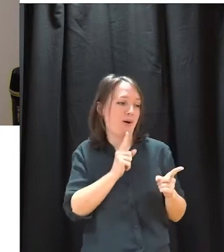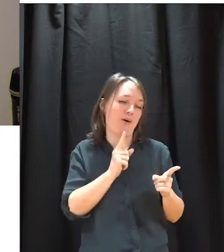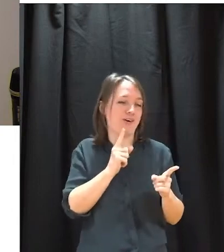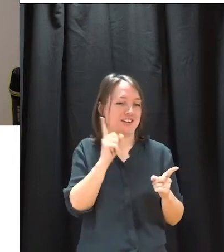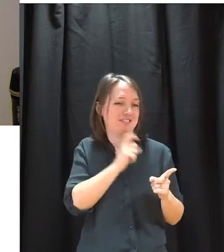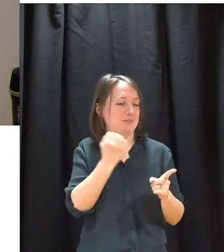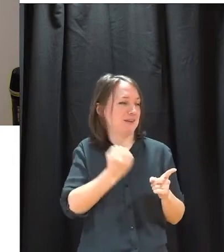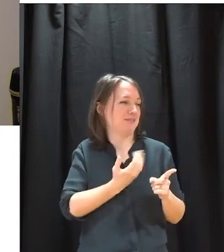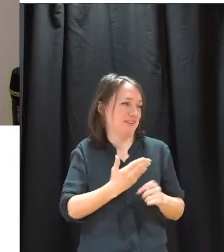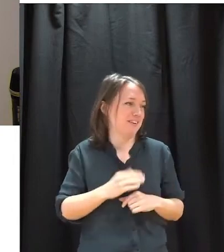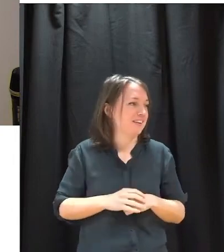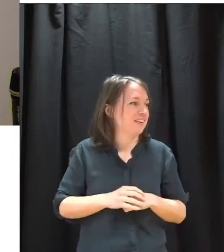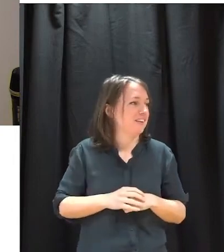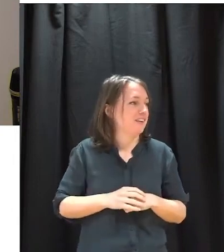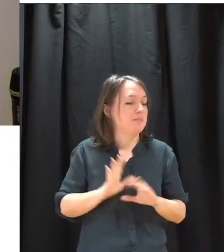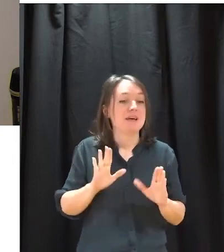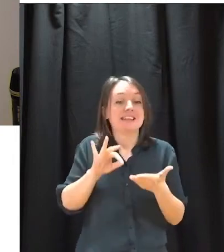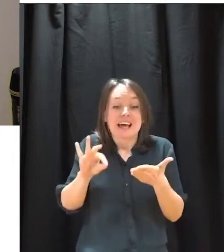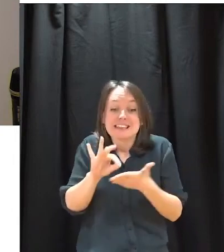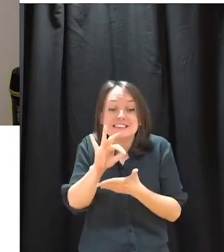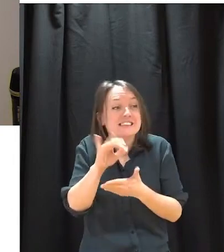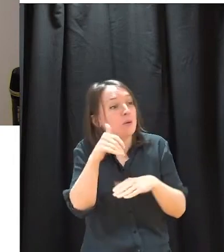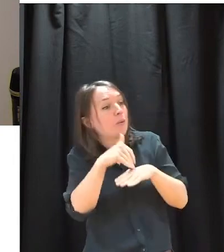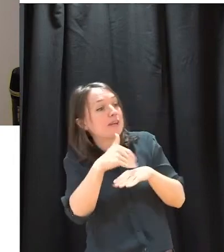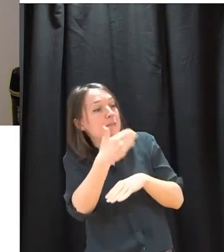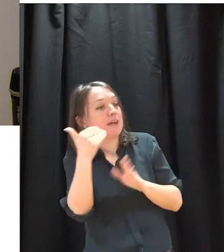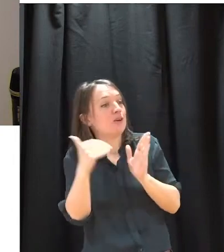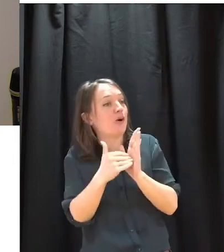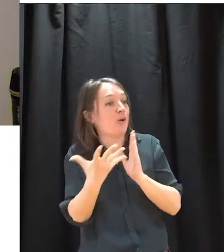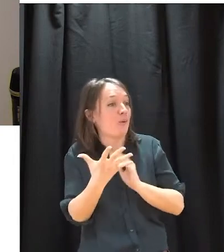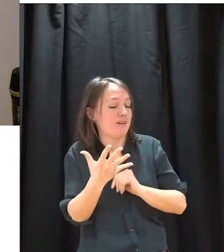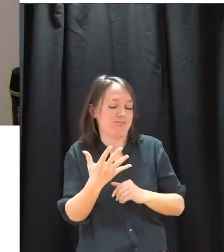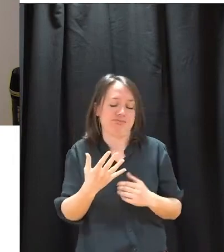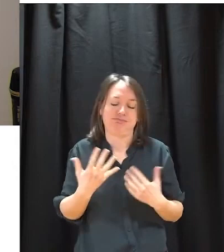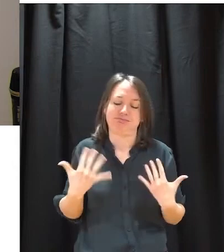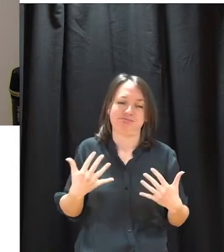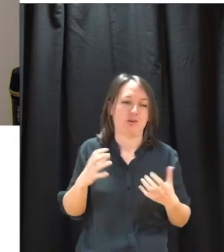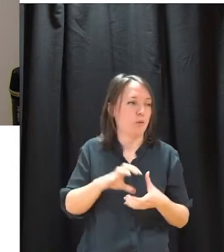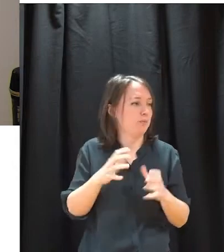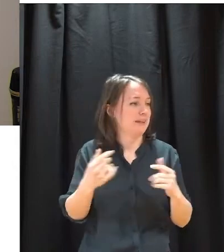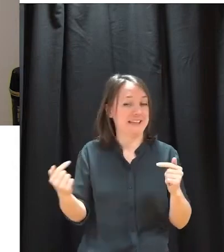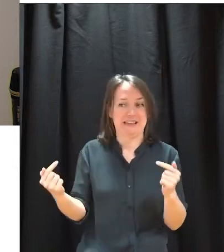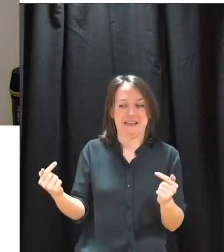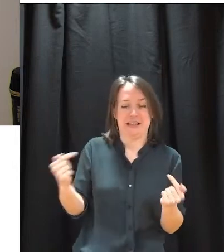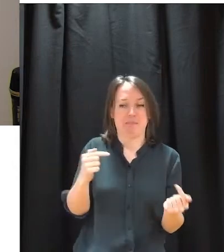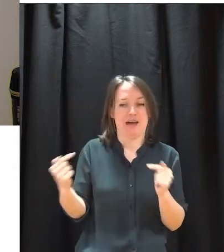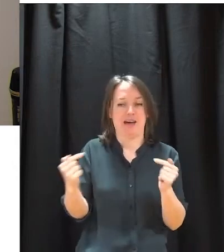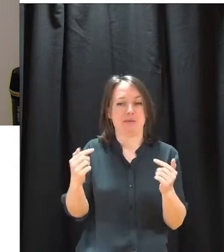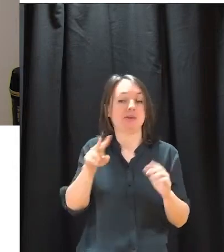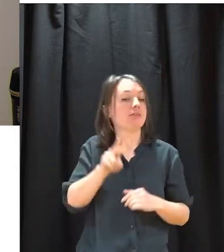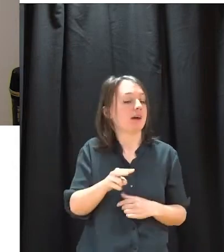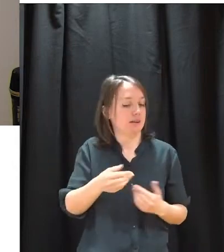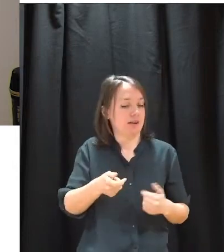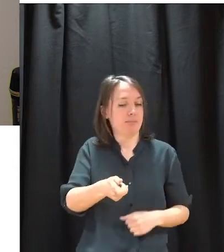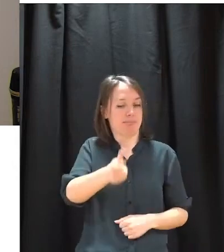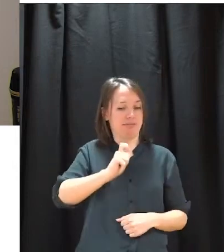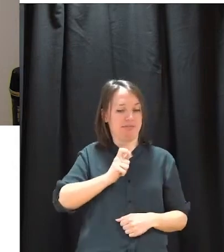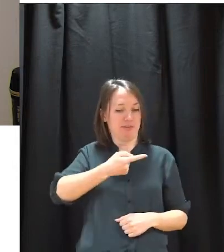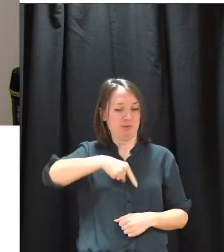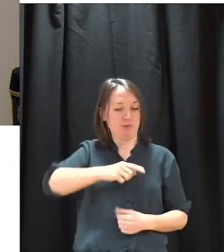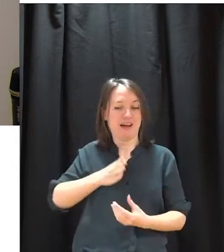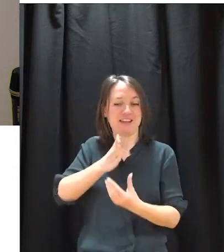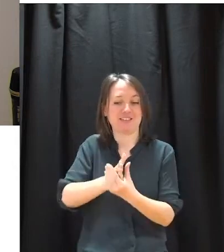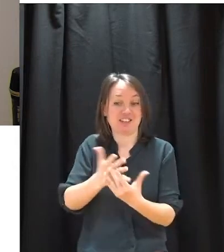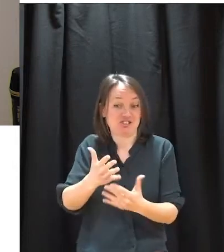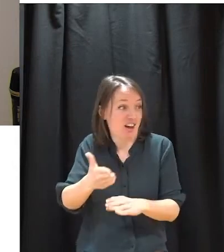quelle stratégie, qu'est-ce qui est mieux ? Ça, c'est très compliqué. C'est des débats. Et puis vraiment, nous, on n'est pas là, nous, on arrive après. C'est-à-dire que nous, en général,